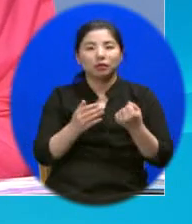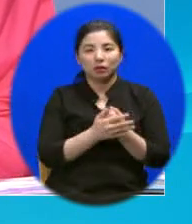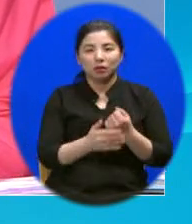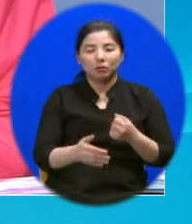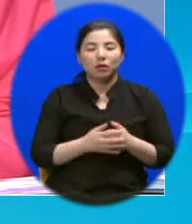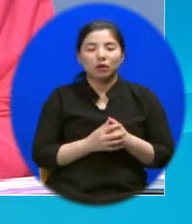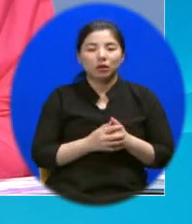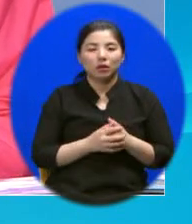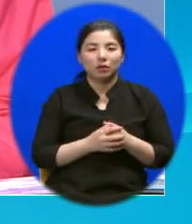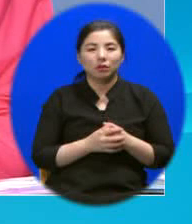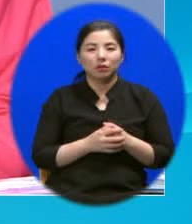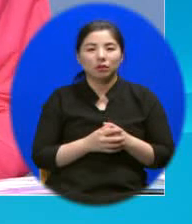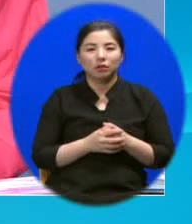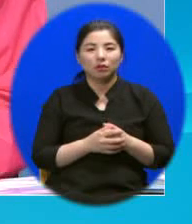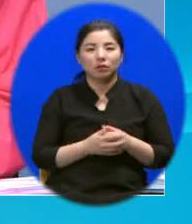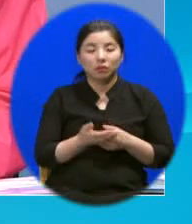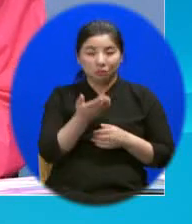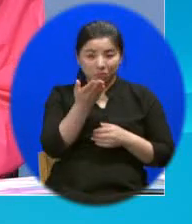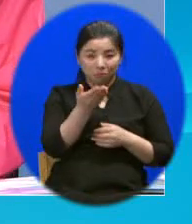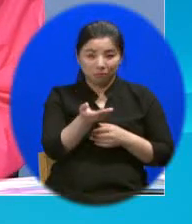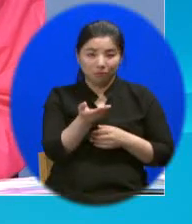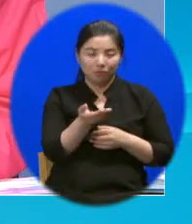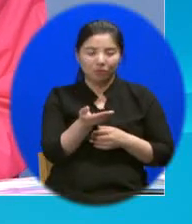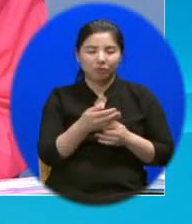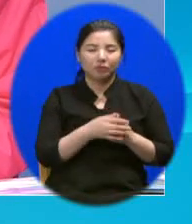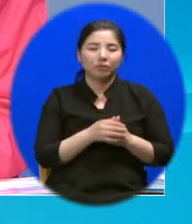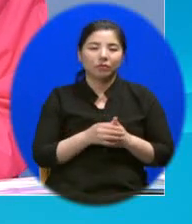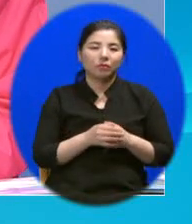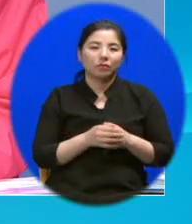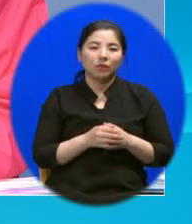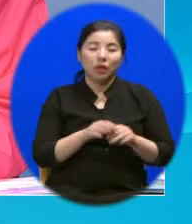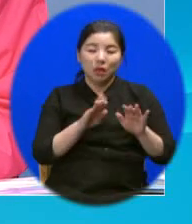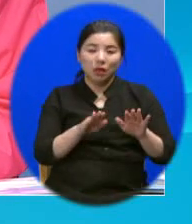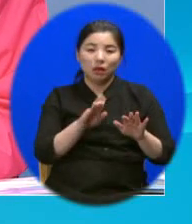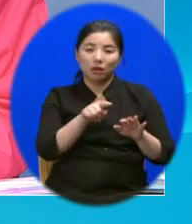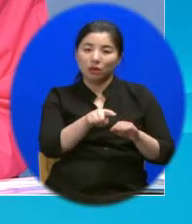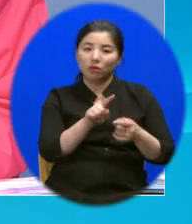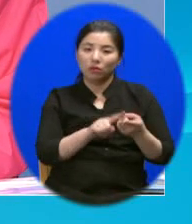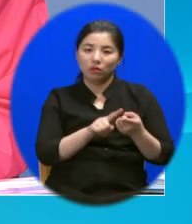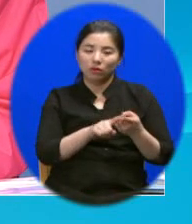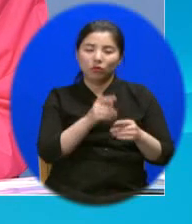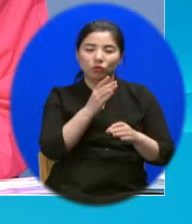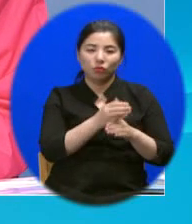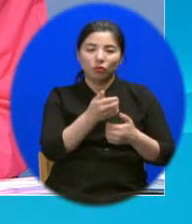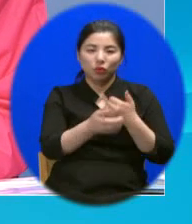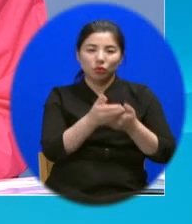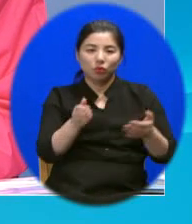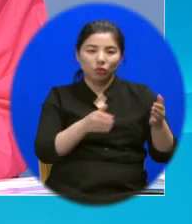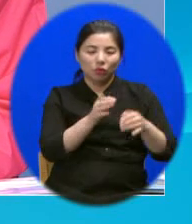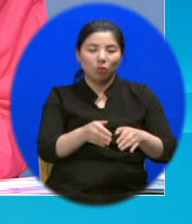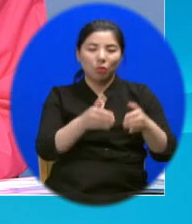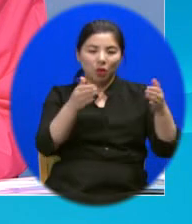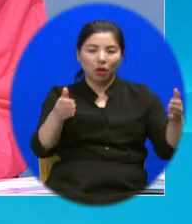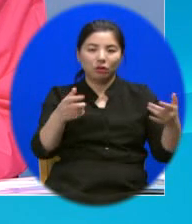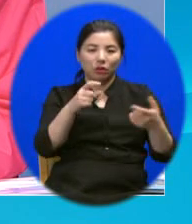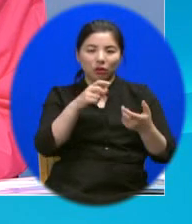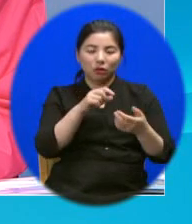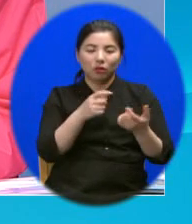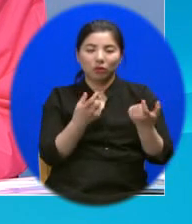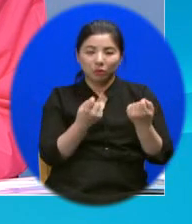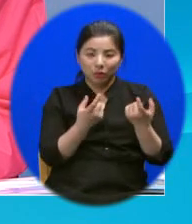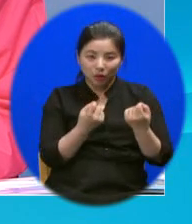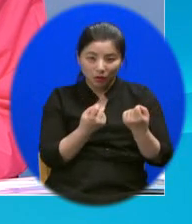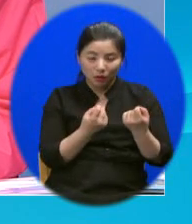어 뭐 우리 경대수 후보 님께서도 이 부분을 중부 고속도로 확장 문제와 함께 역점